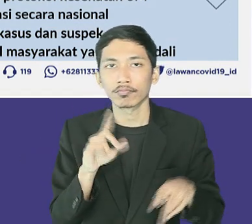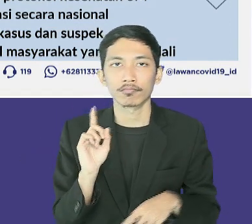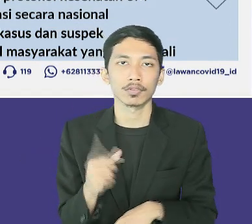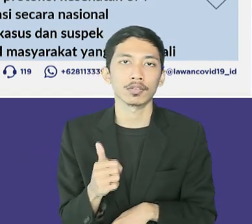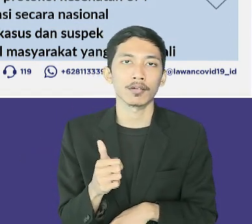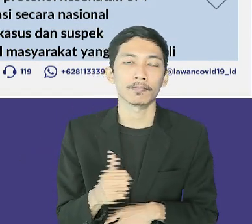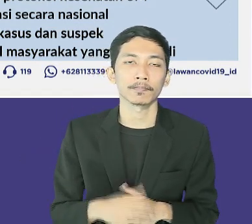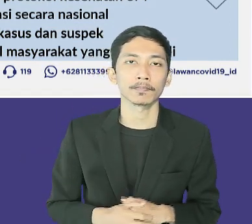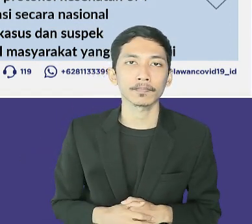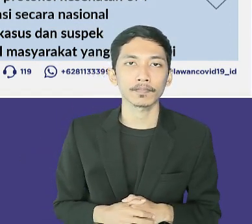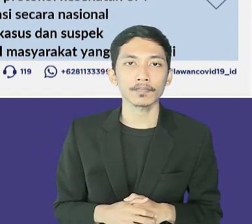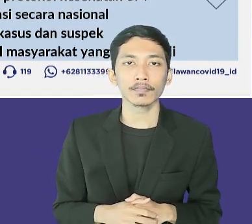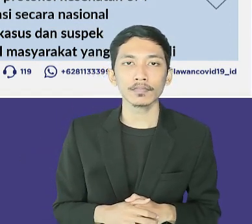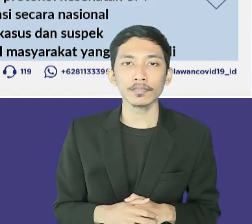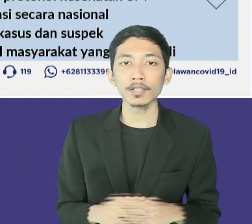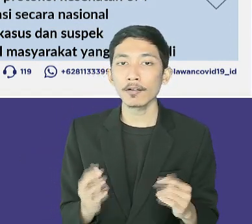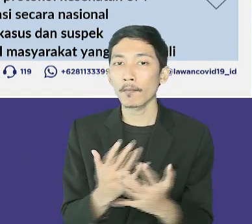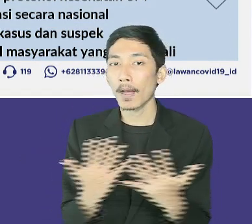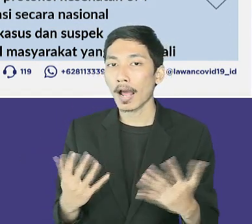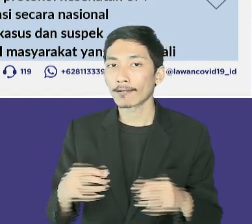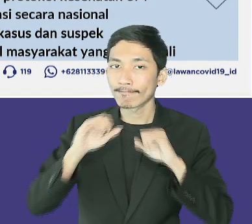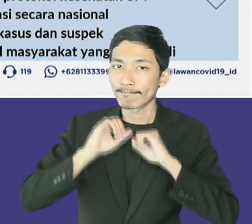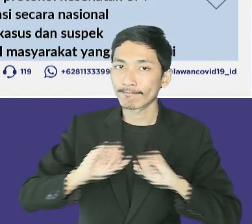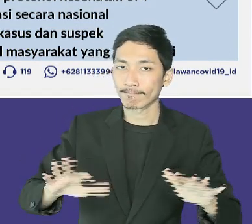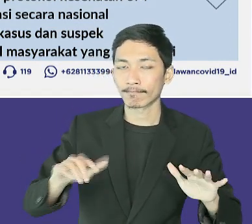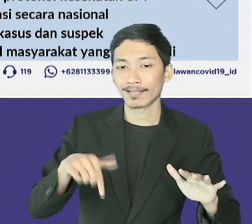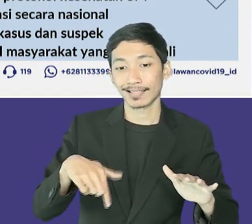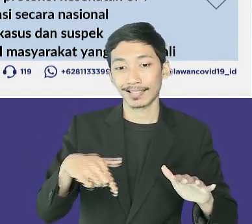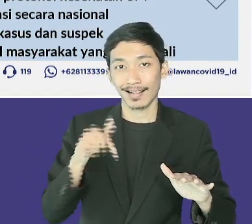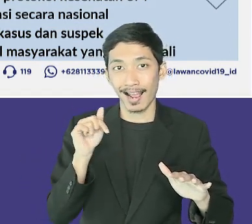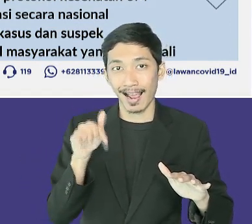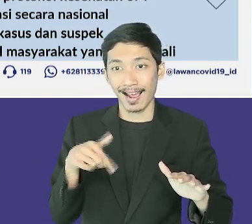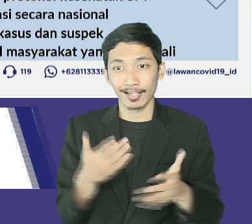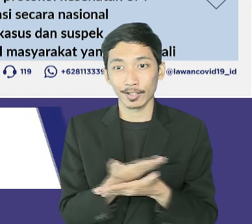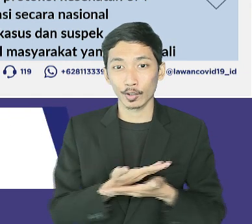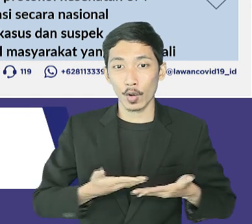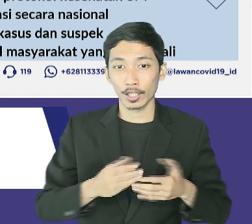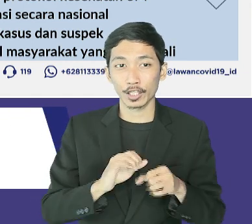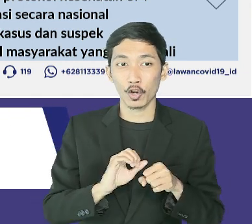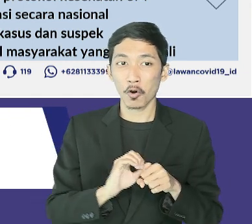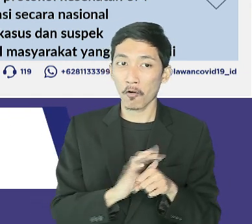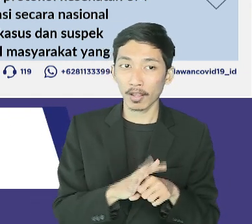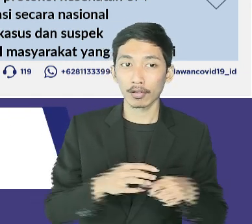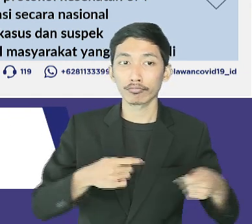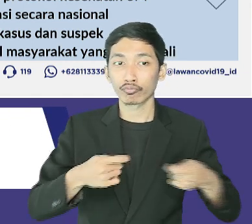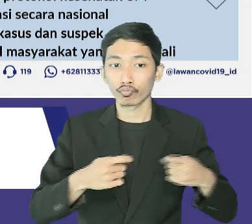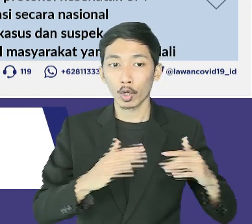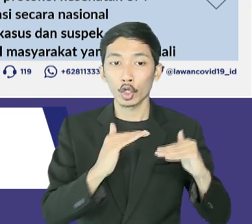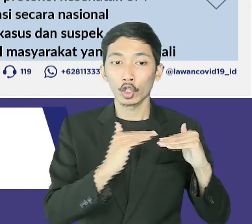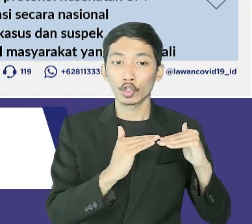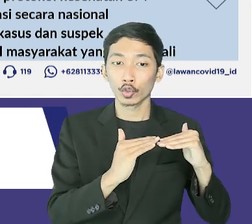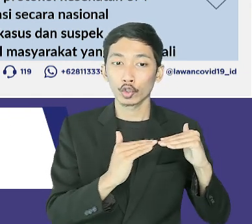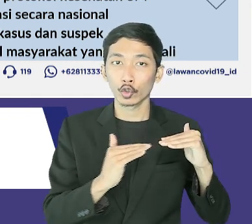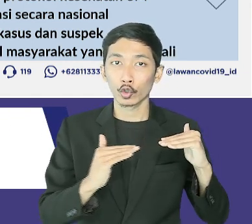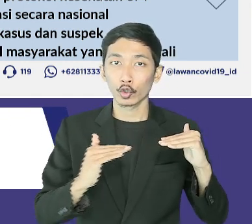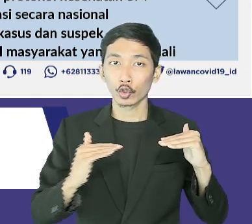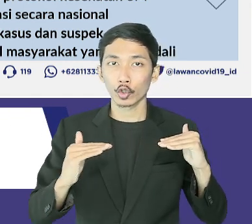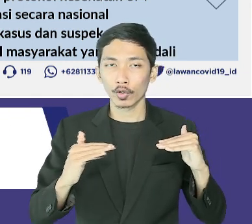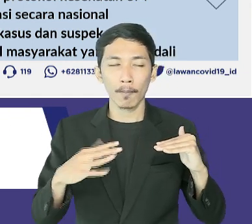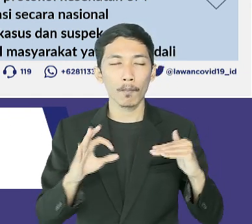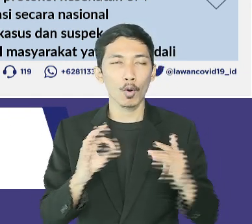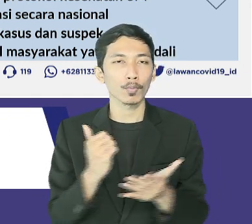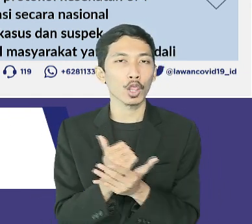saya mengingatkan masyarakat, bukan berarti kondisi kasus yang terkendali akan tetap lestari selamanya jika dari